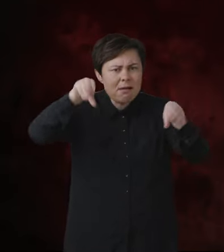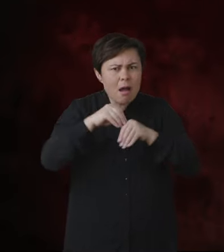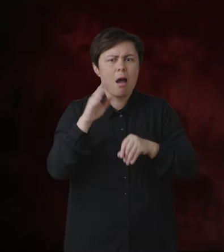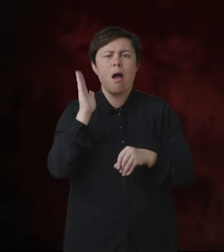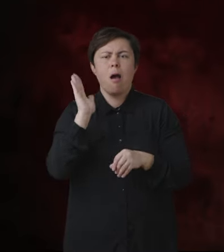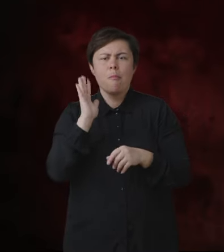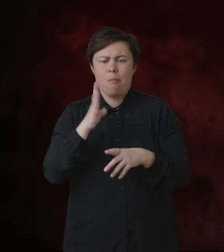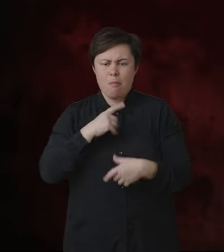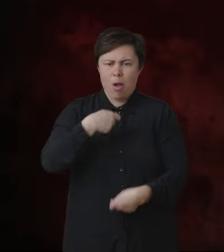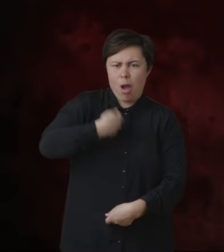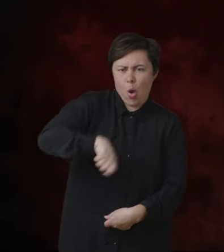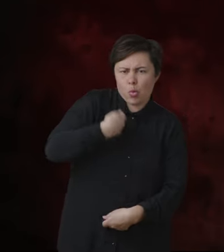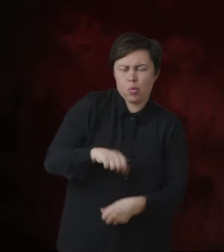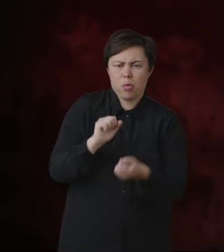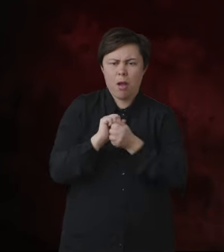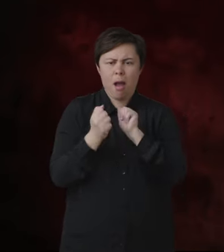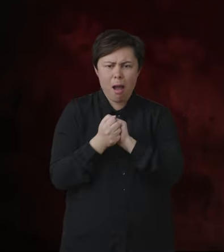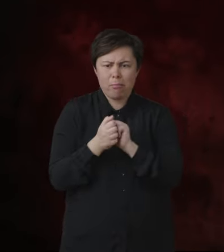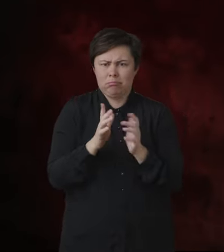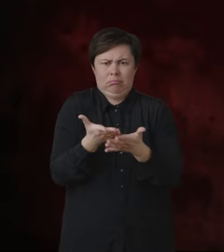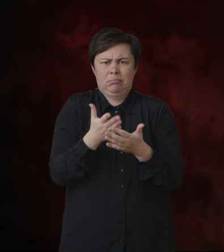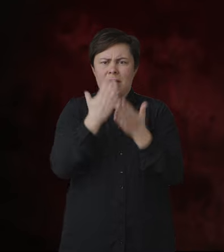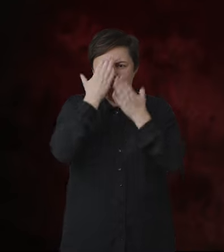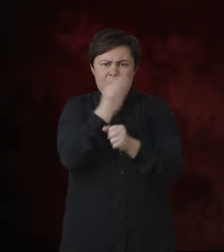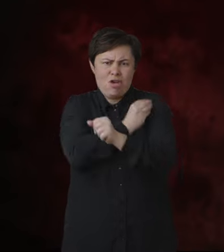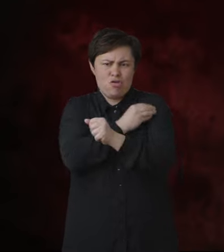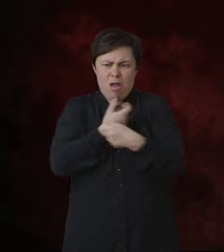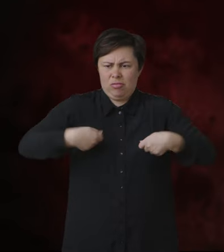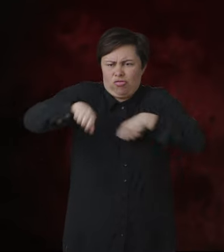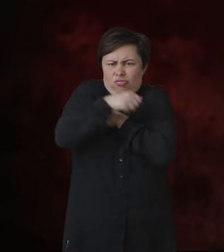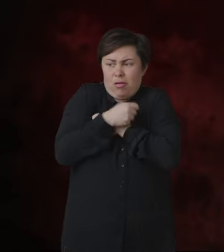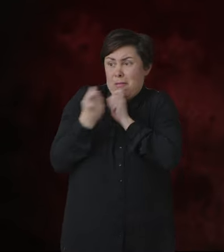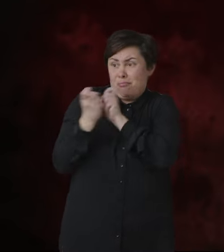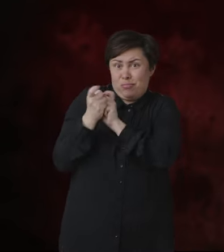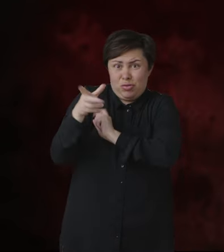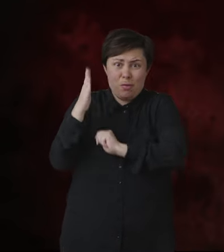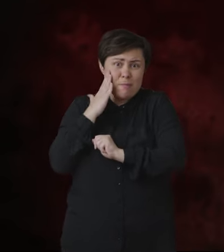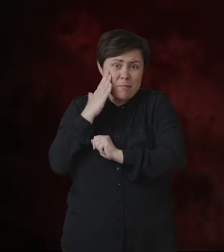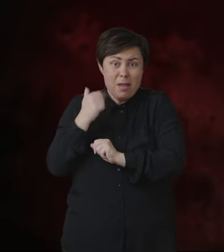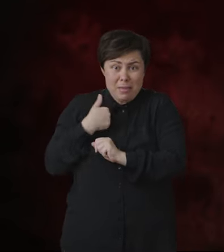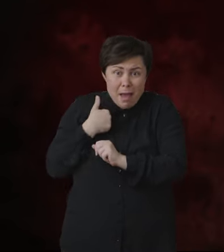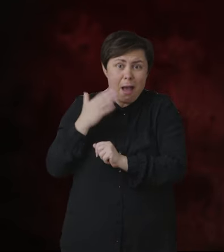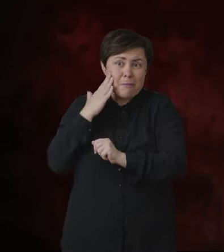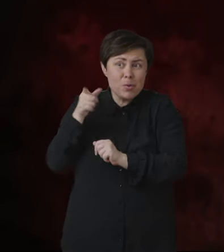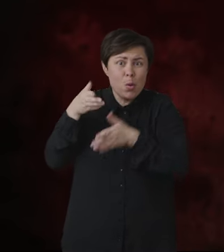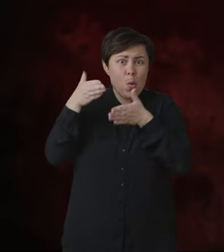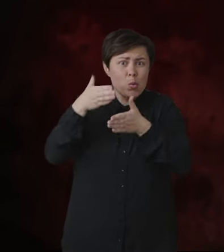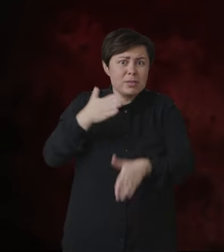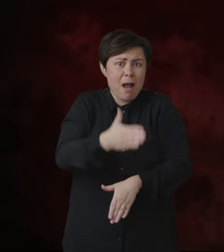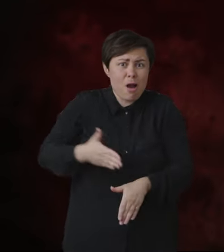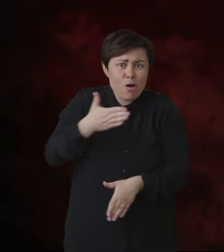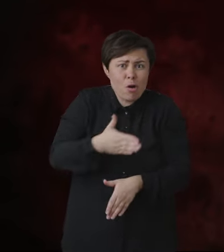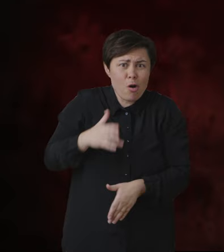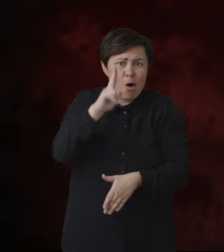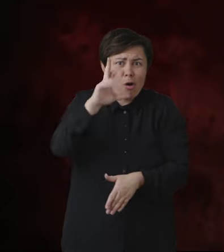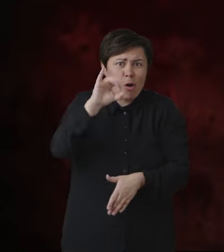później otulone w kurtki, nieraz nawet i w ręczniki, że blisko mieszkaliśmy, bo ja mieszkałam na ulicy Kolejowej. No